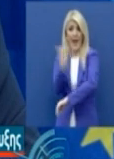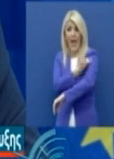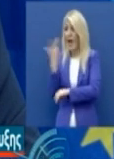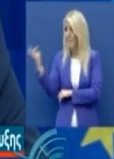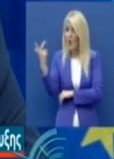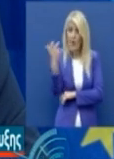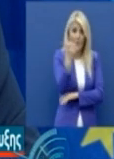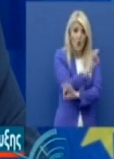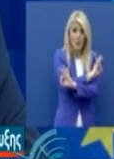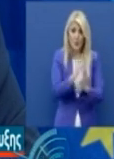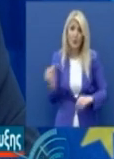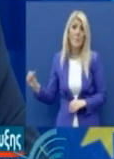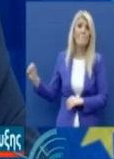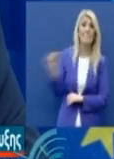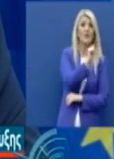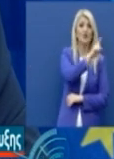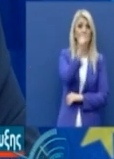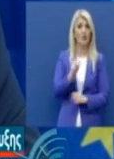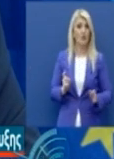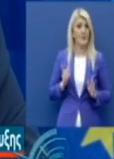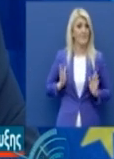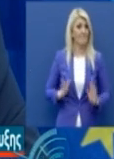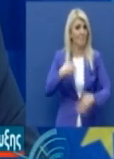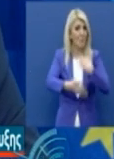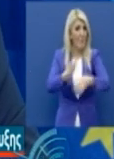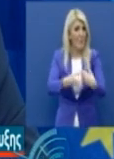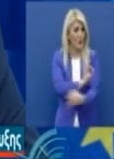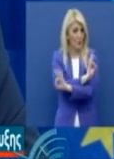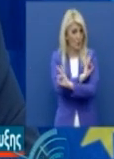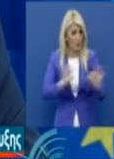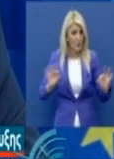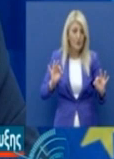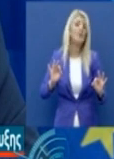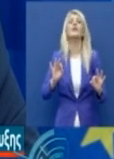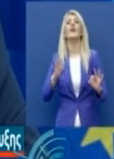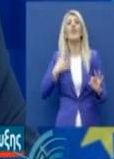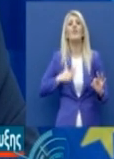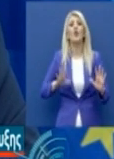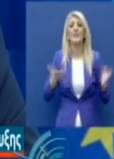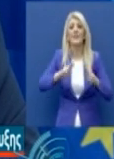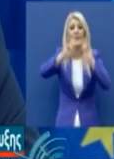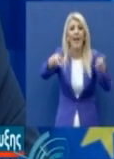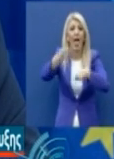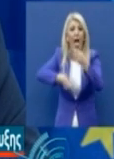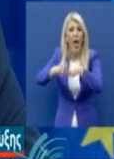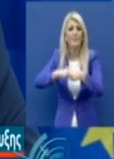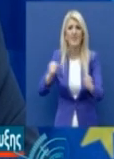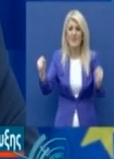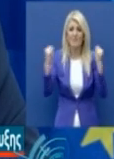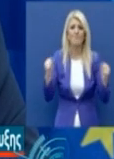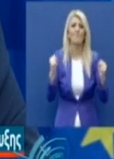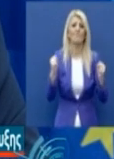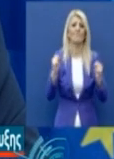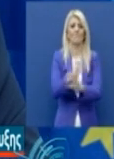στην κανονική μας ζωή, να είμαστε όλες οι επιχειρήσεις όρθιες και έτοιμοι για να συνεχίσουμε από εκεί που ήμασταν πριν την